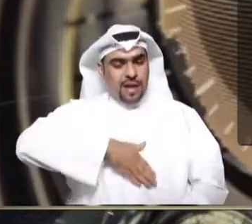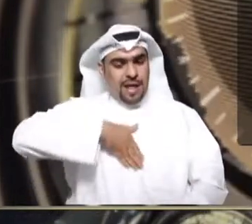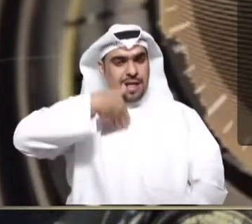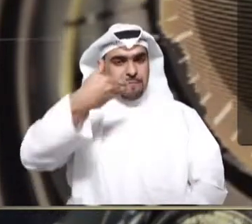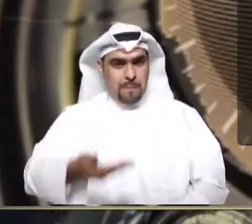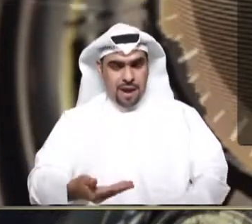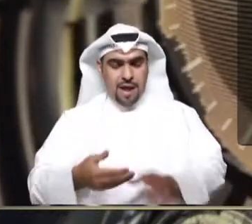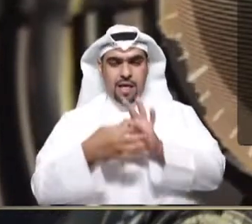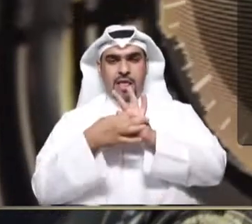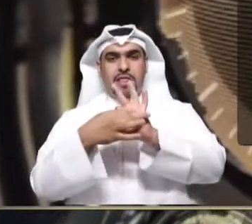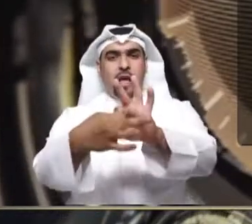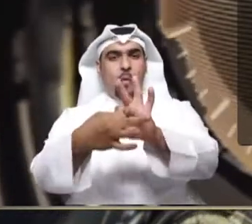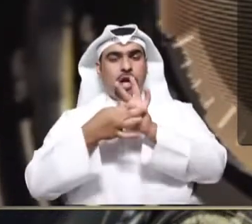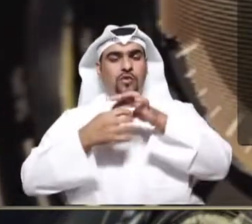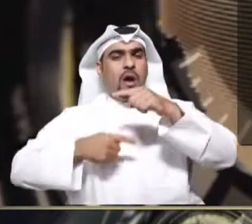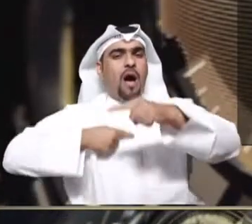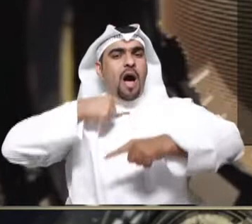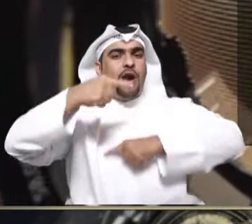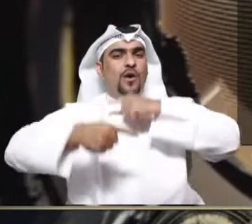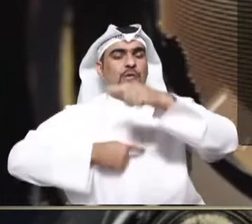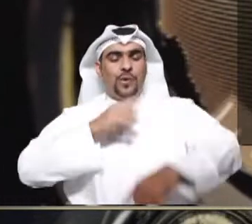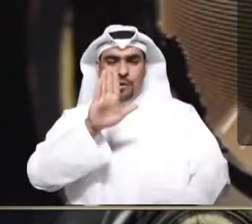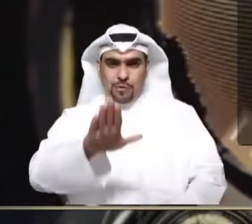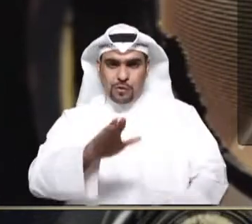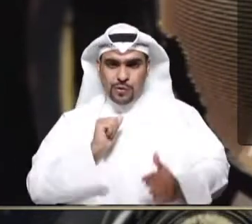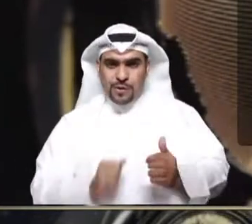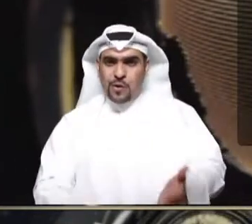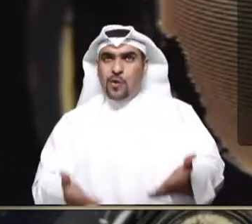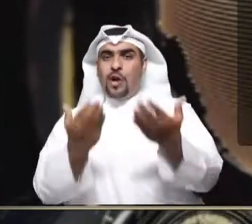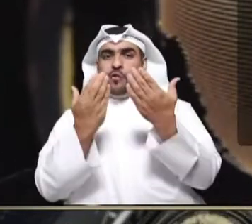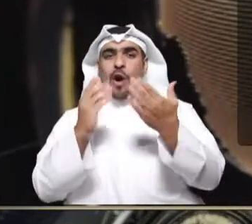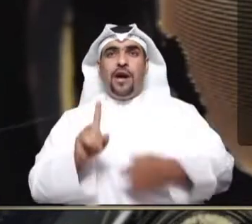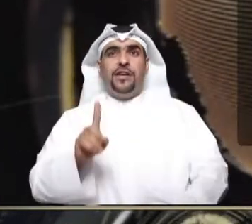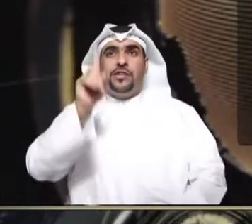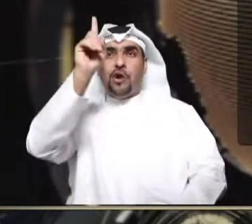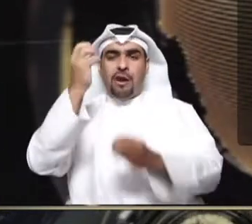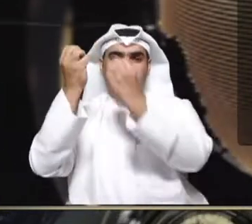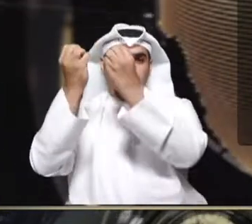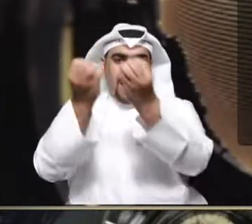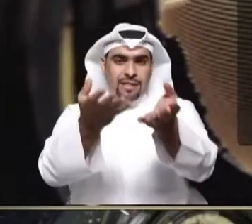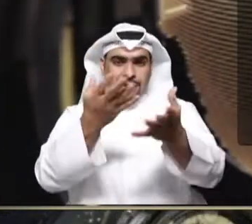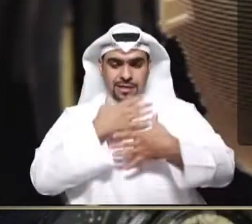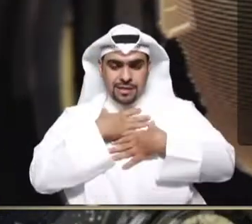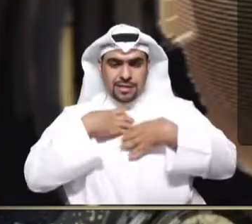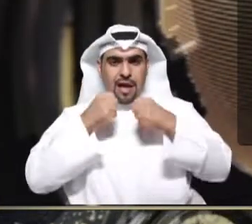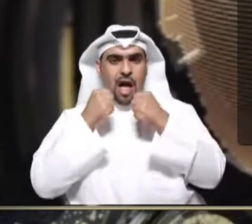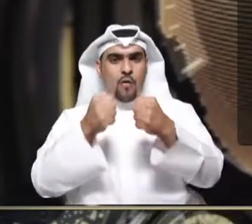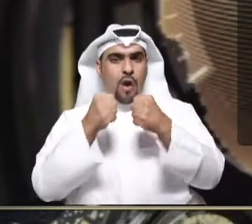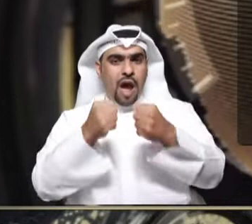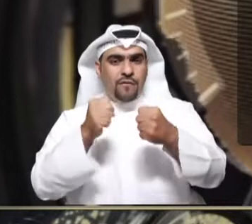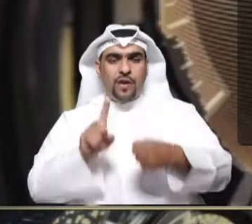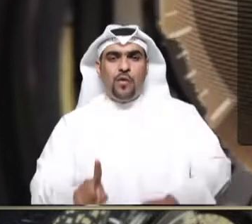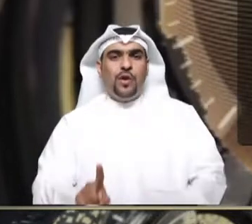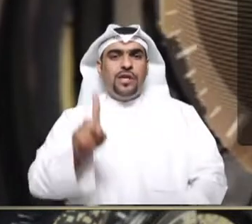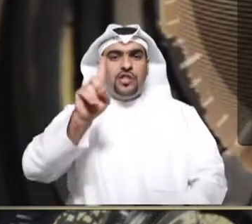التواصل الأخوي، مبتهلا إلى الباري تعالى أن ينعم على سموه بدوام الصحة والعافية